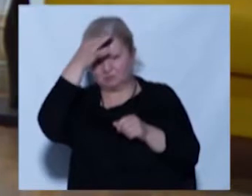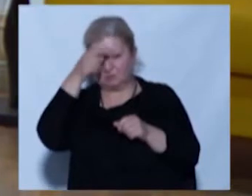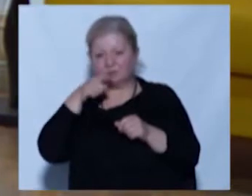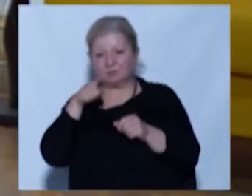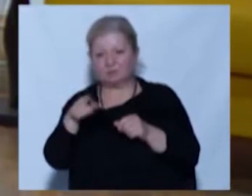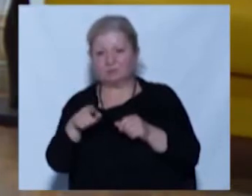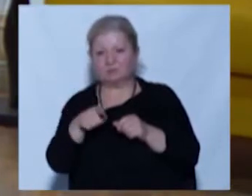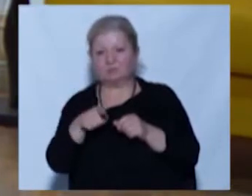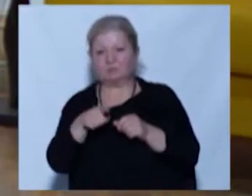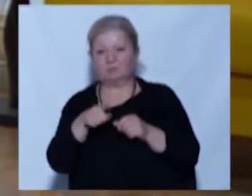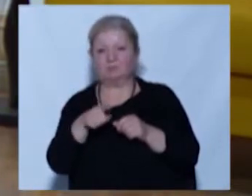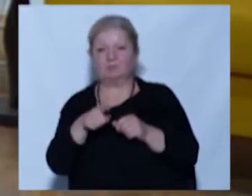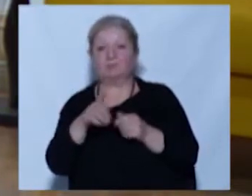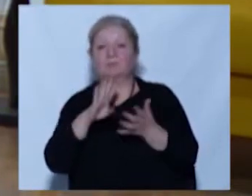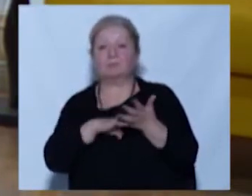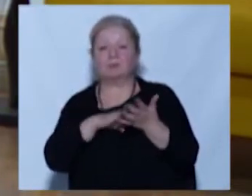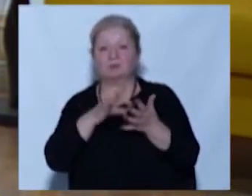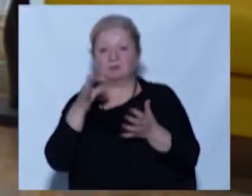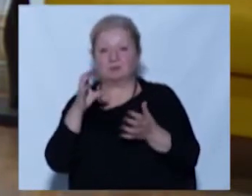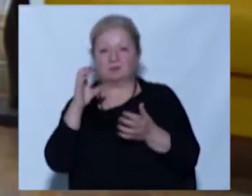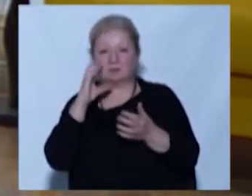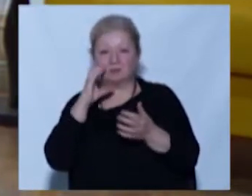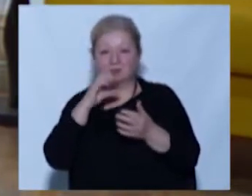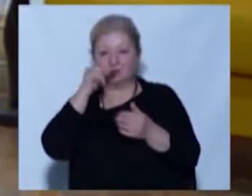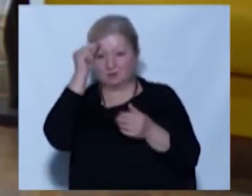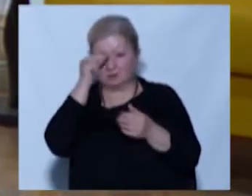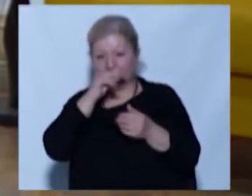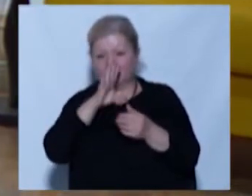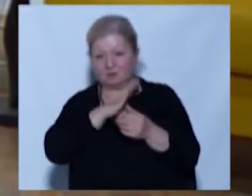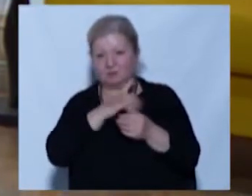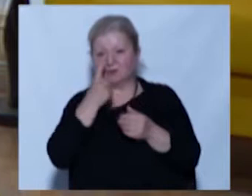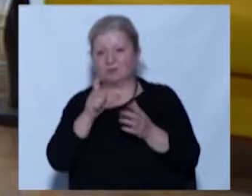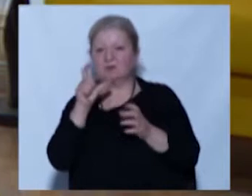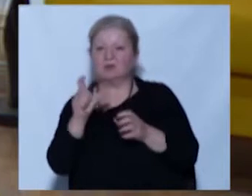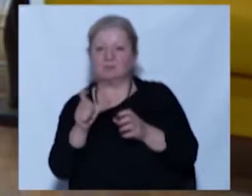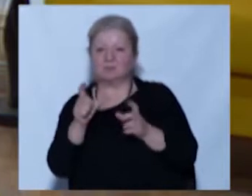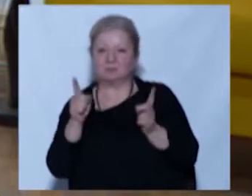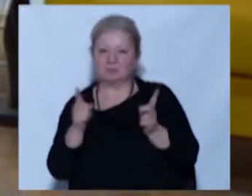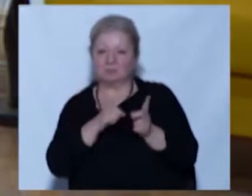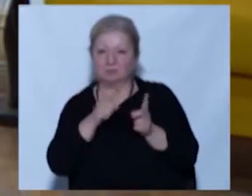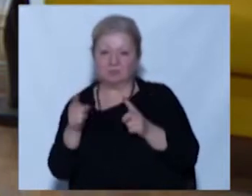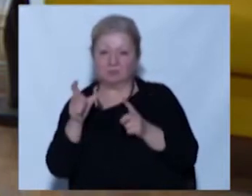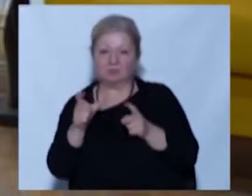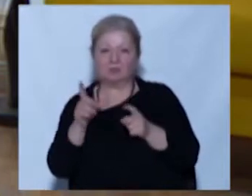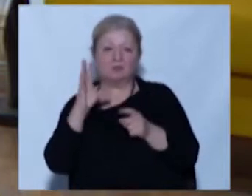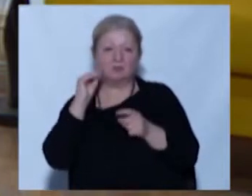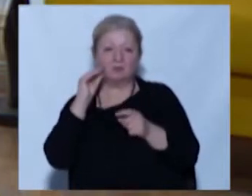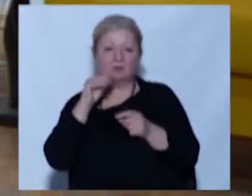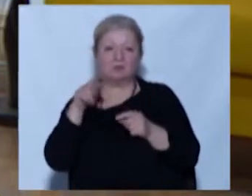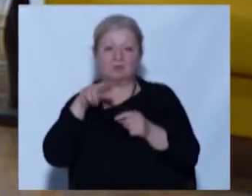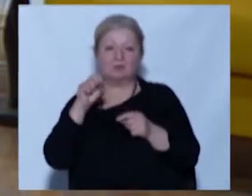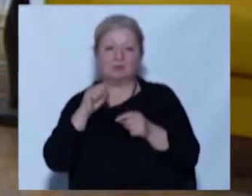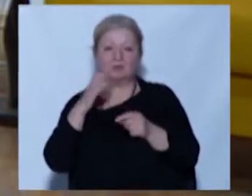გავიხსენო თქვენს მიერ მეცხრე კლასში ნასწავლი ერთი ეპიზოდი,